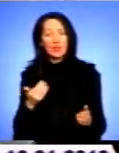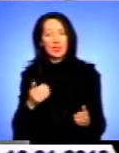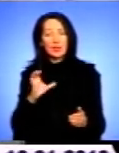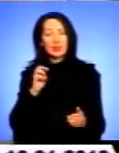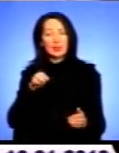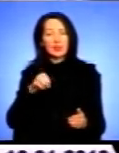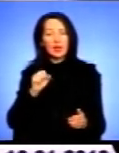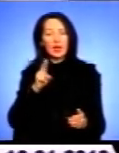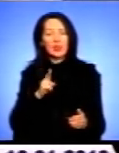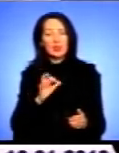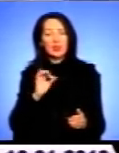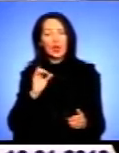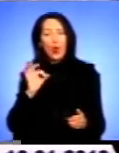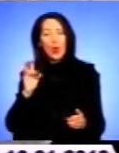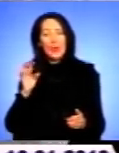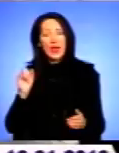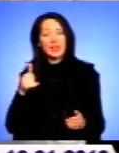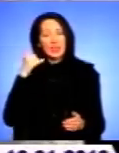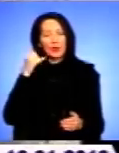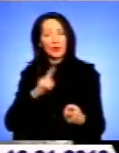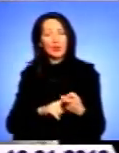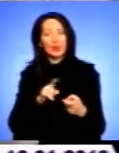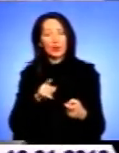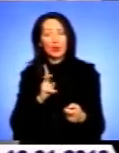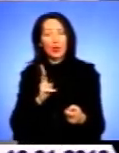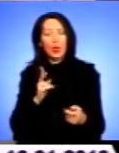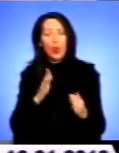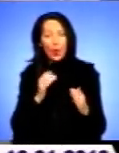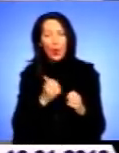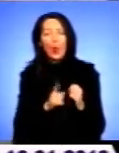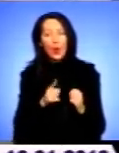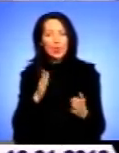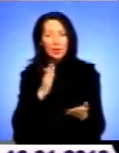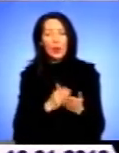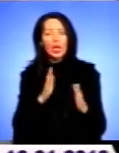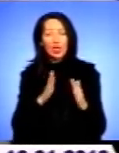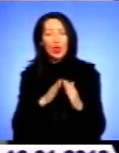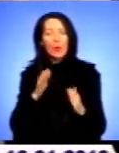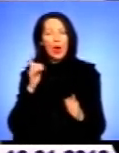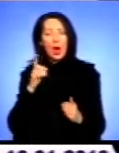стаціонарних телефонів у зв'язку з тим, що кожен має в наявності мобільний, і